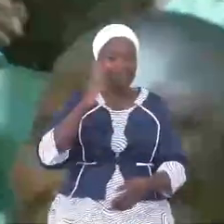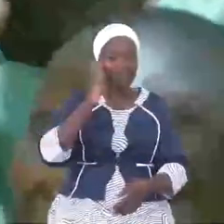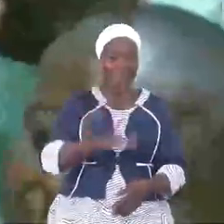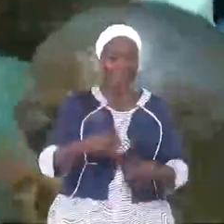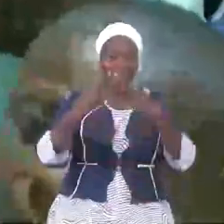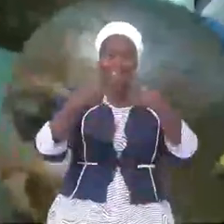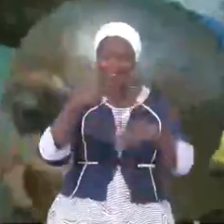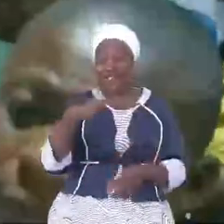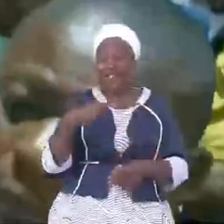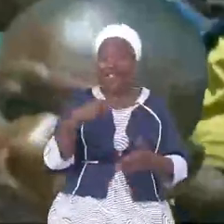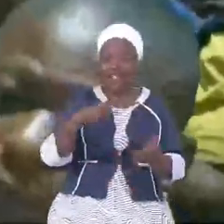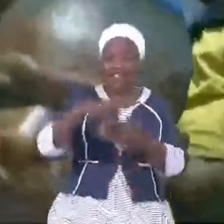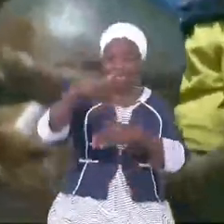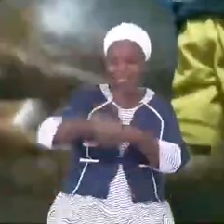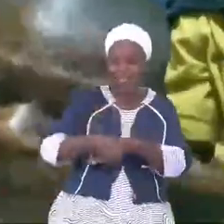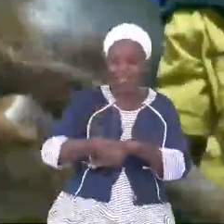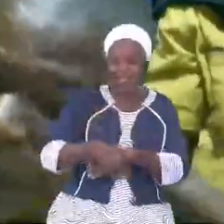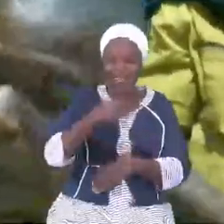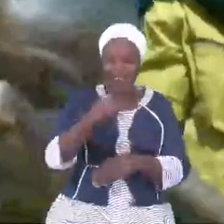ce sera accompli.